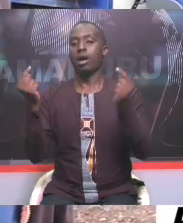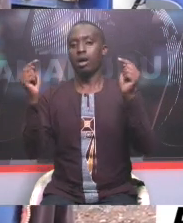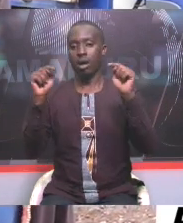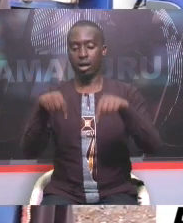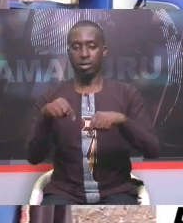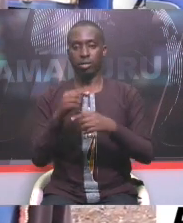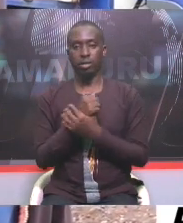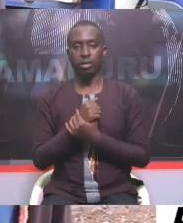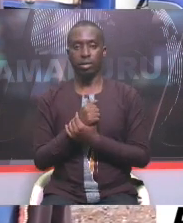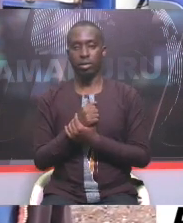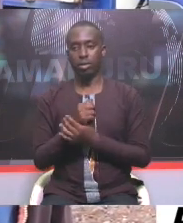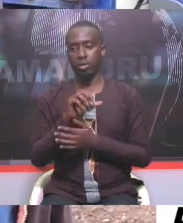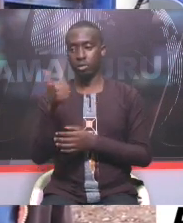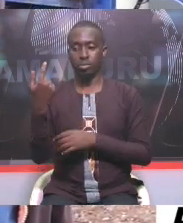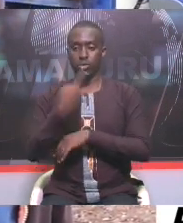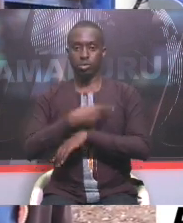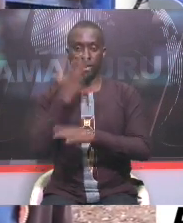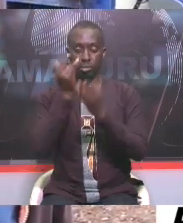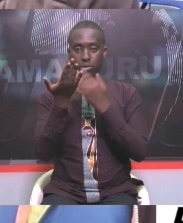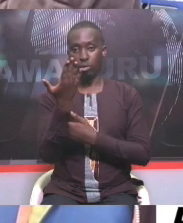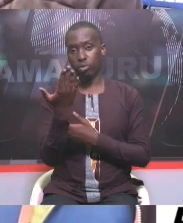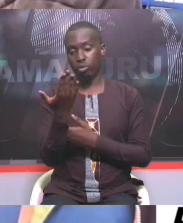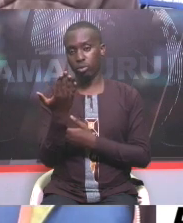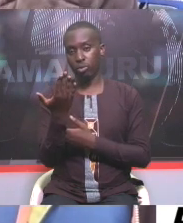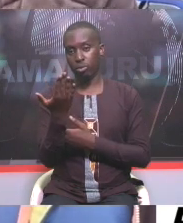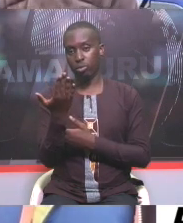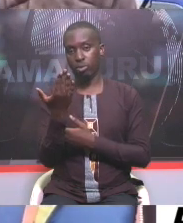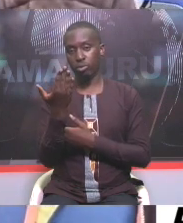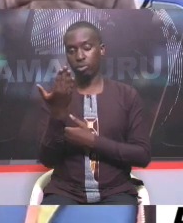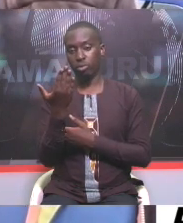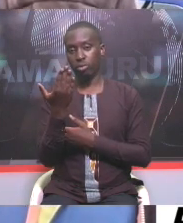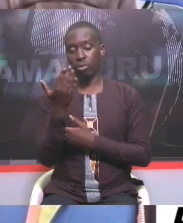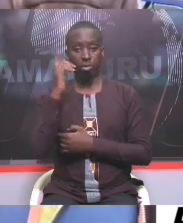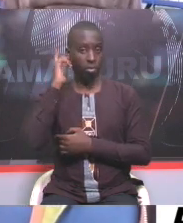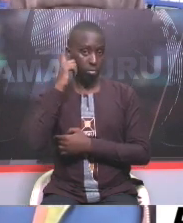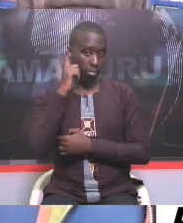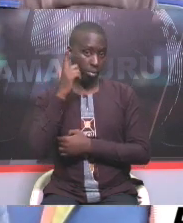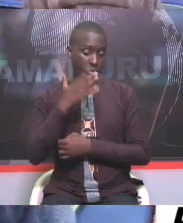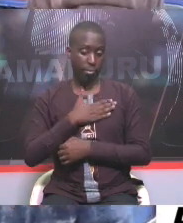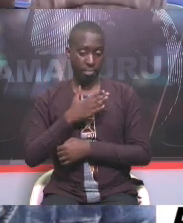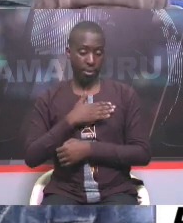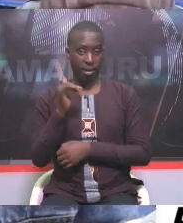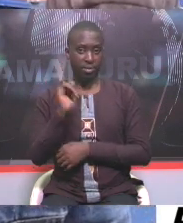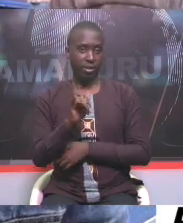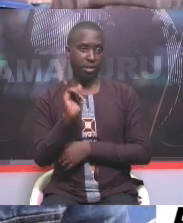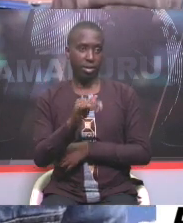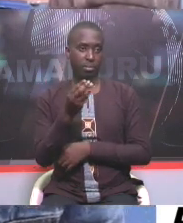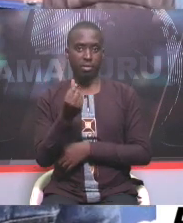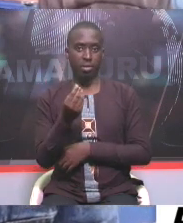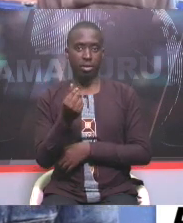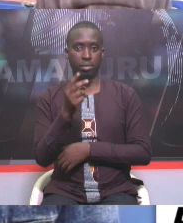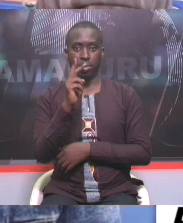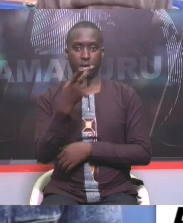aragaruka umunsi wakurikiye ari mu gitondo. Noneho kuri mobile money yanjye hasigayeho